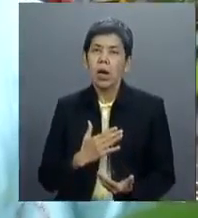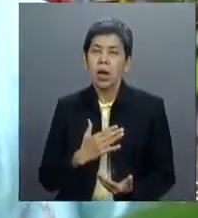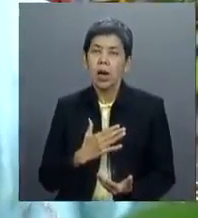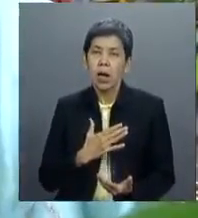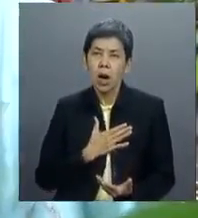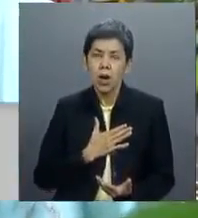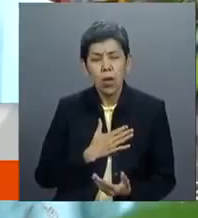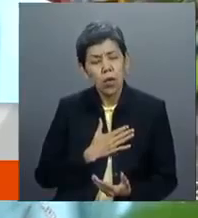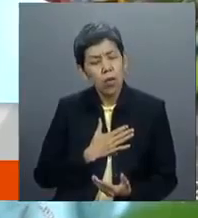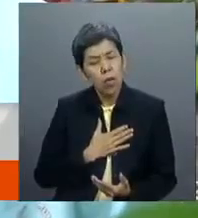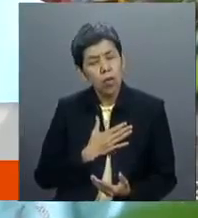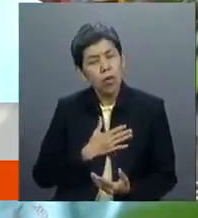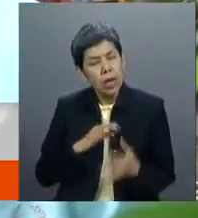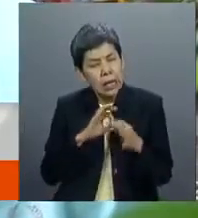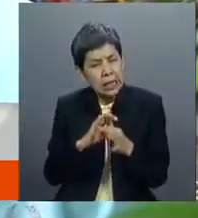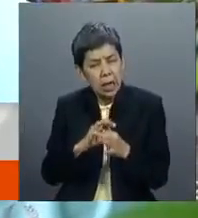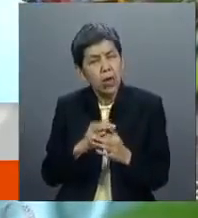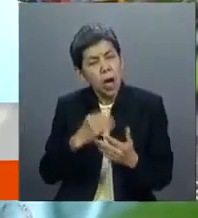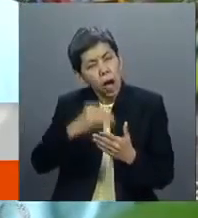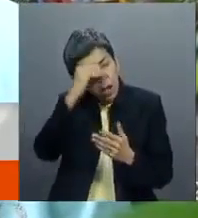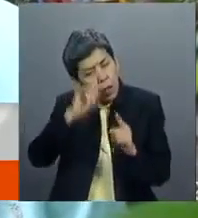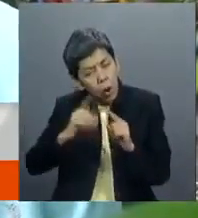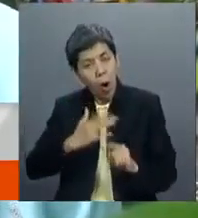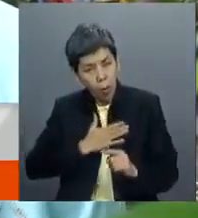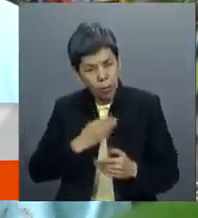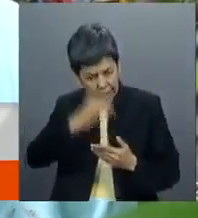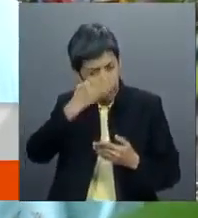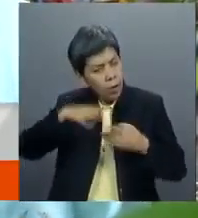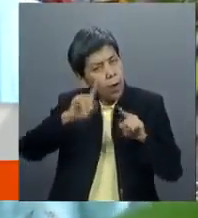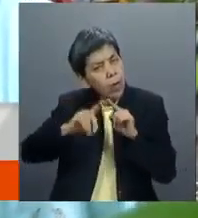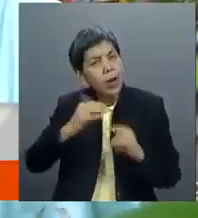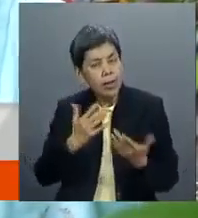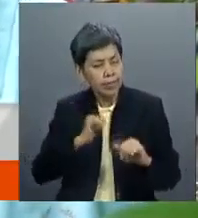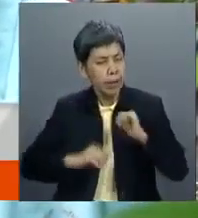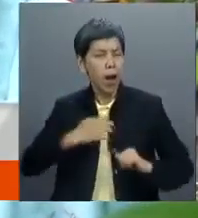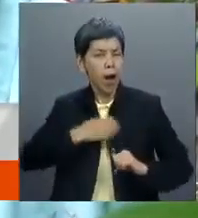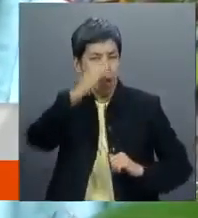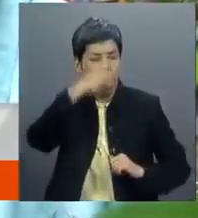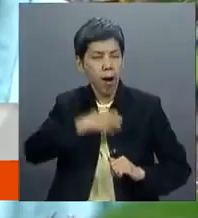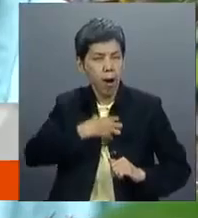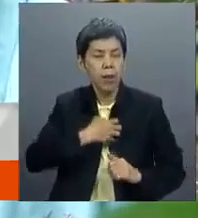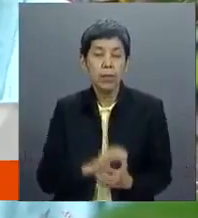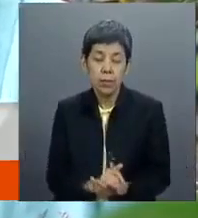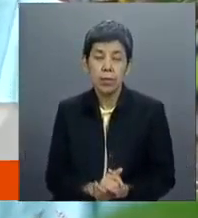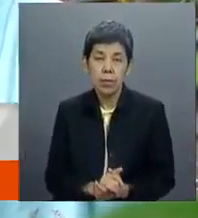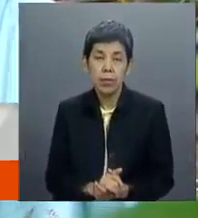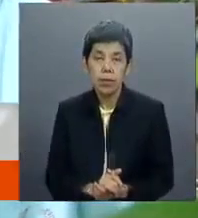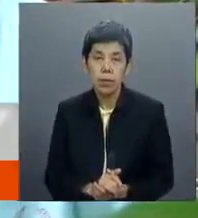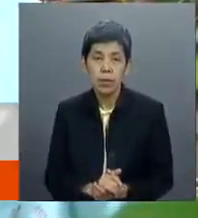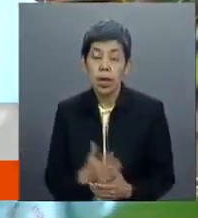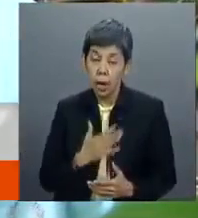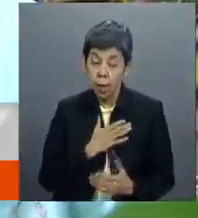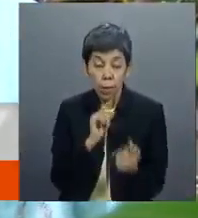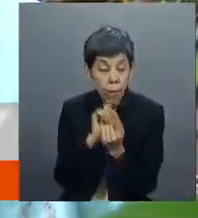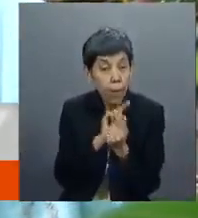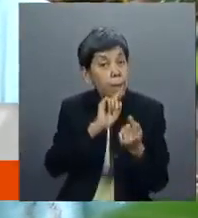มันเห็นมันเกี่ยวกับนาฏศิลป์เพราะผมเรียนนาฏศิลป์แล้วก็ได้เจอเ